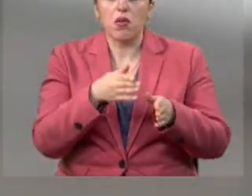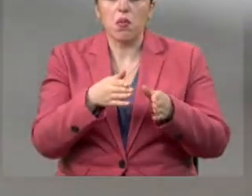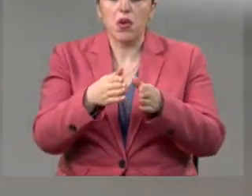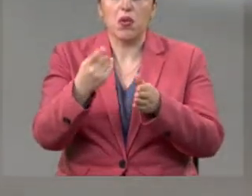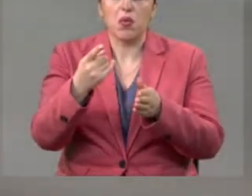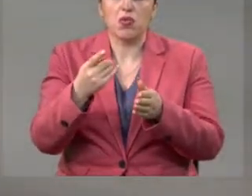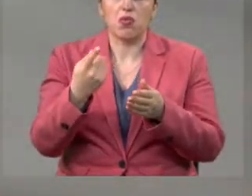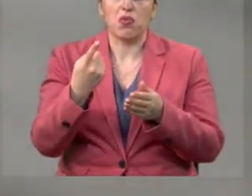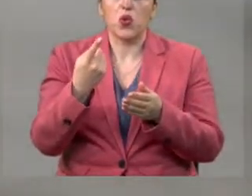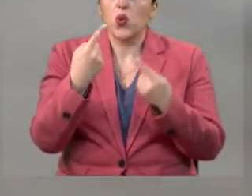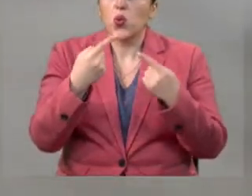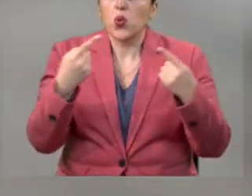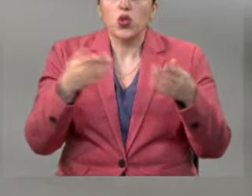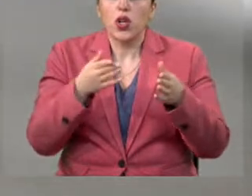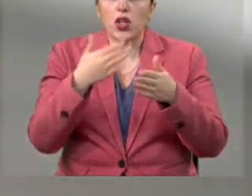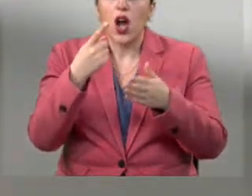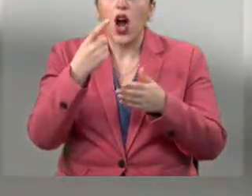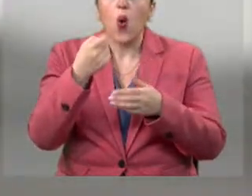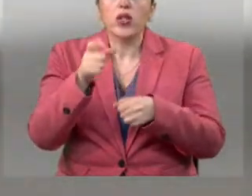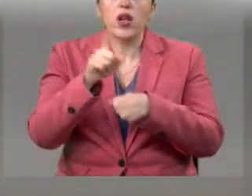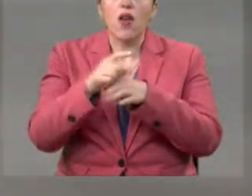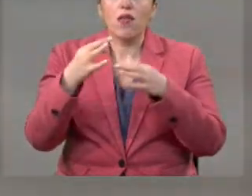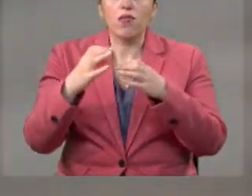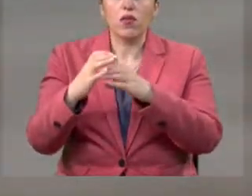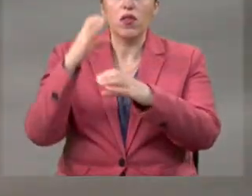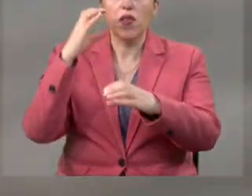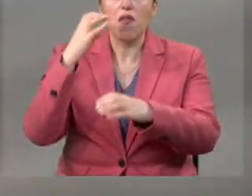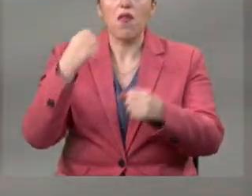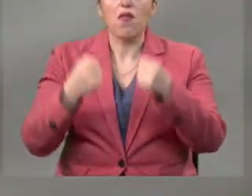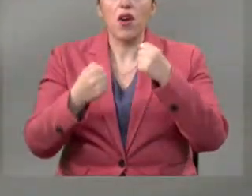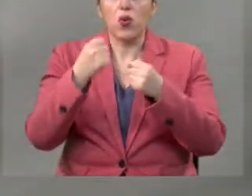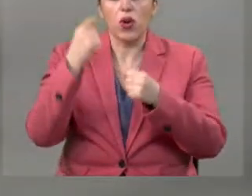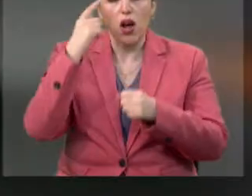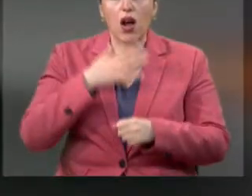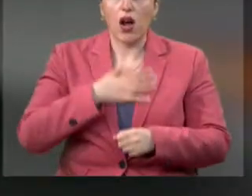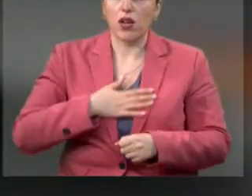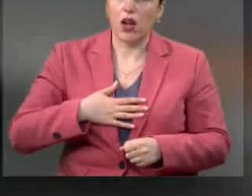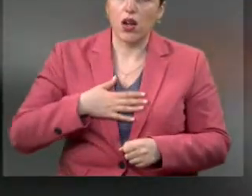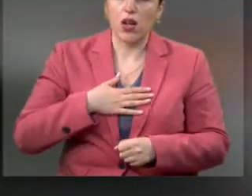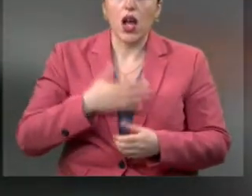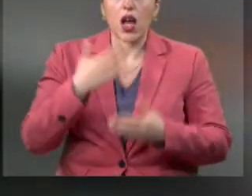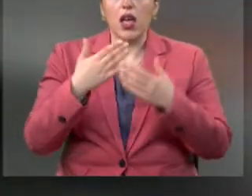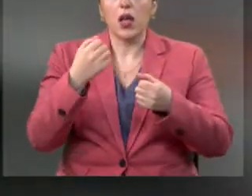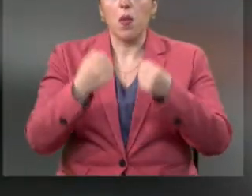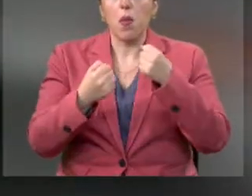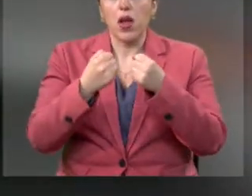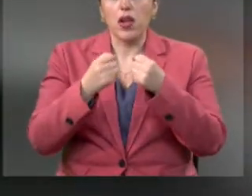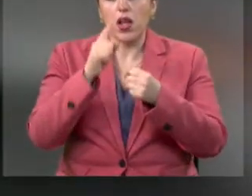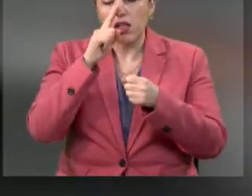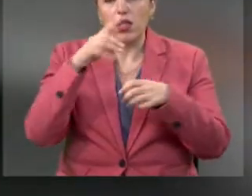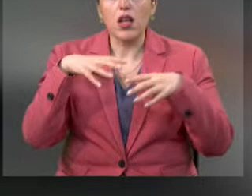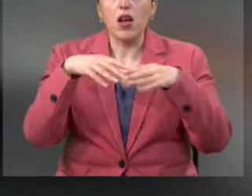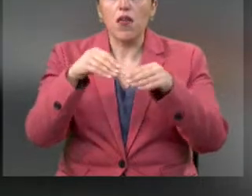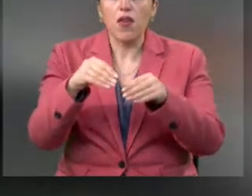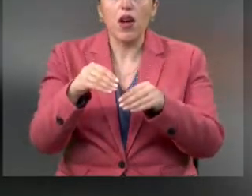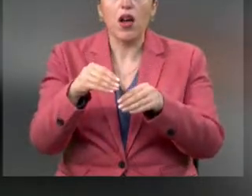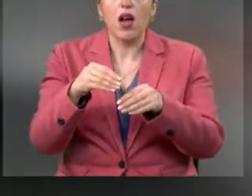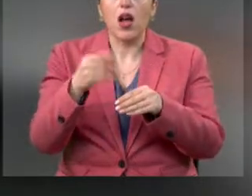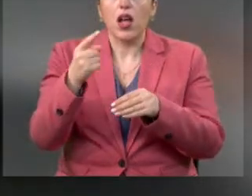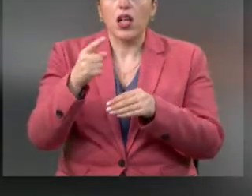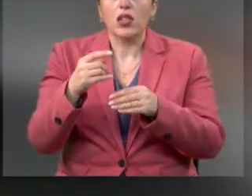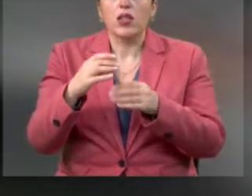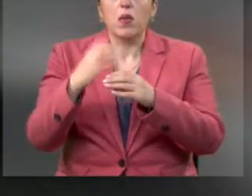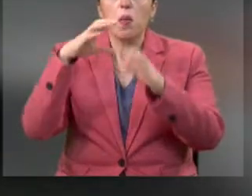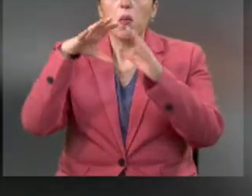է։ Ազատն ասում է, հարյուրավոր բեռնատար մեքենաների վարորդներն անհանգստացած են, եթե մեքենայի վառելիքն ավարտվի, բարձած բեռը